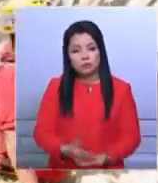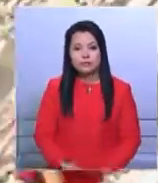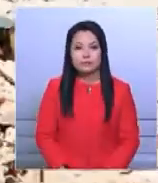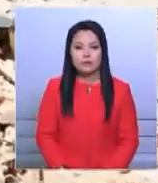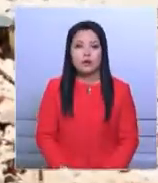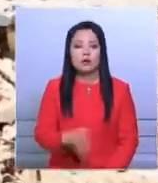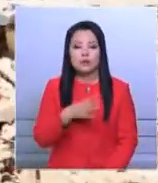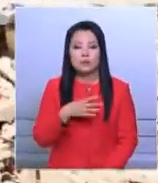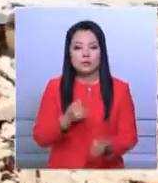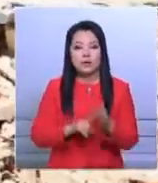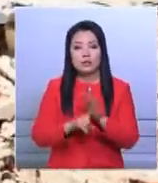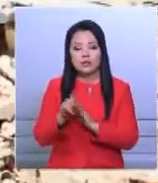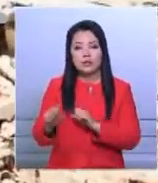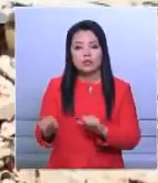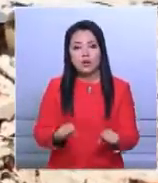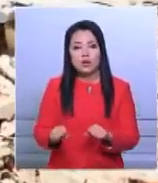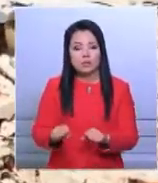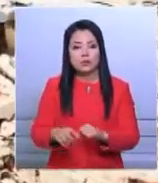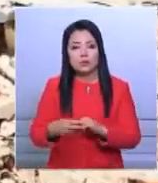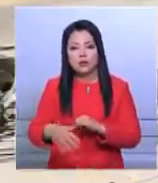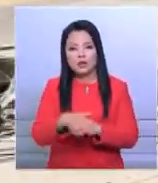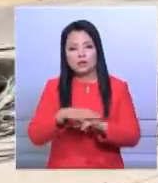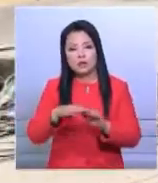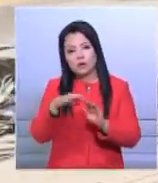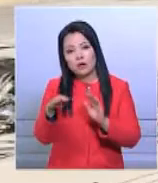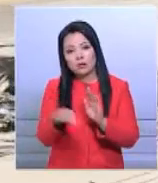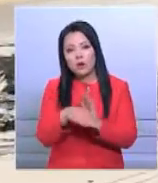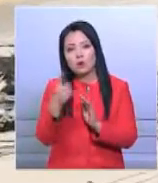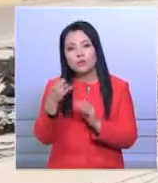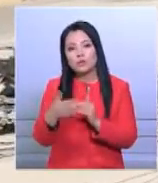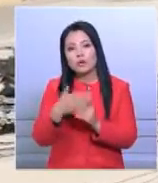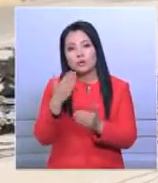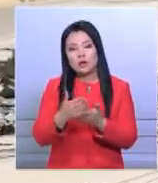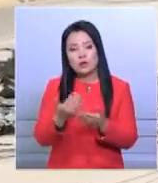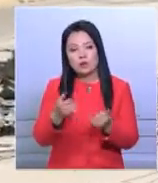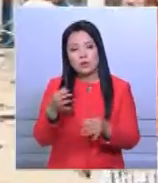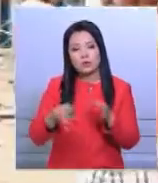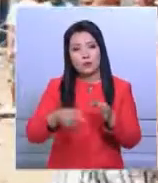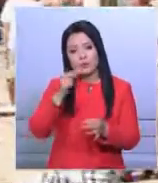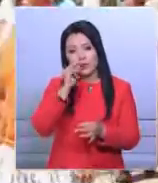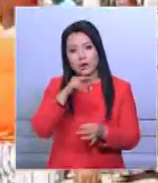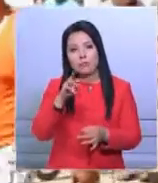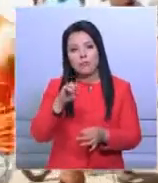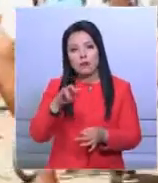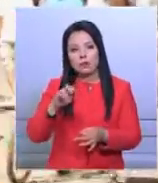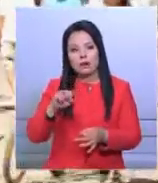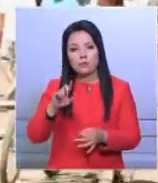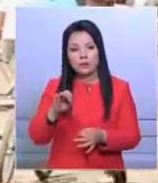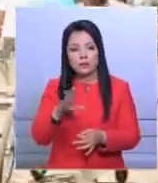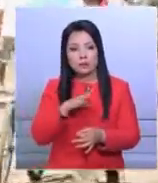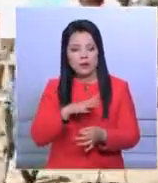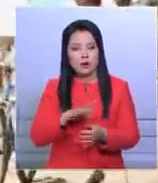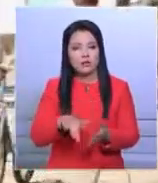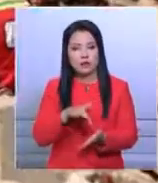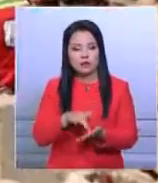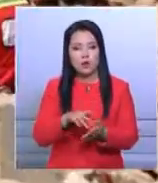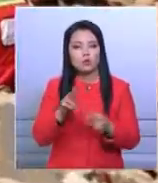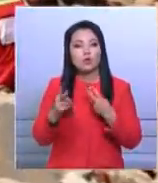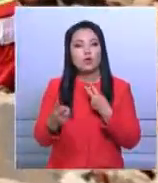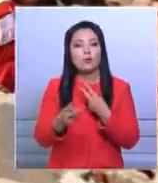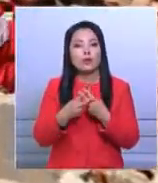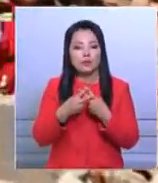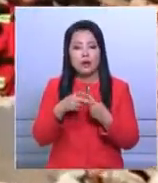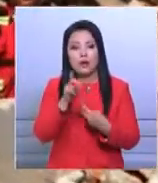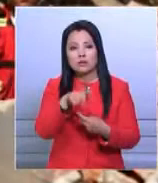Мәселенің екінші шеті бар. Жерасты дүмпуін пайдаланған 100-ге тарта сотталушы Манаби провинциясында түрмеден қашып кеткен.